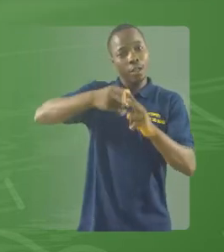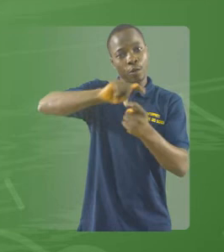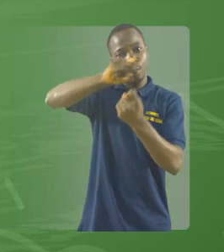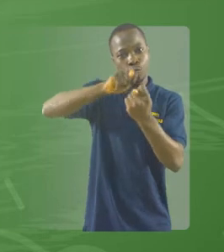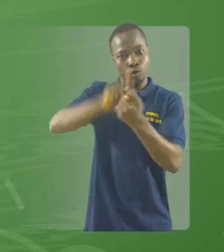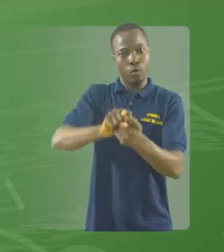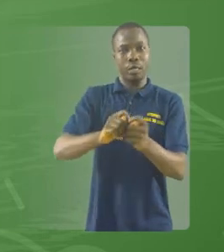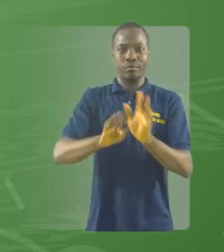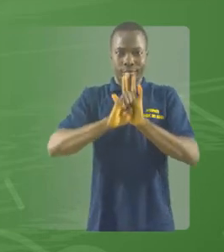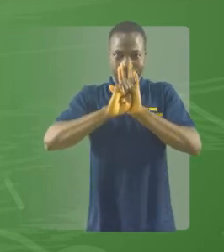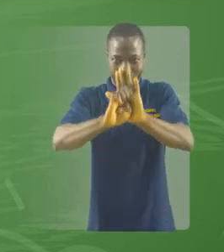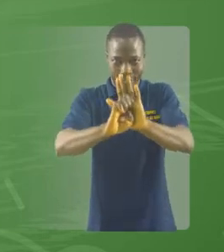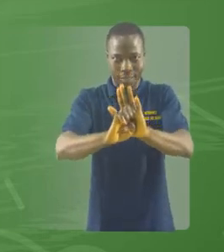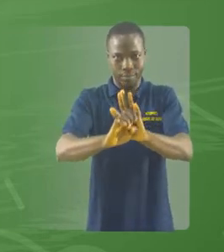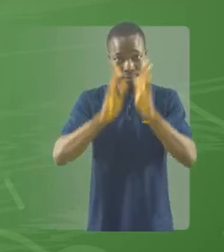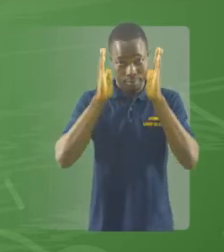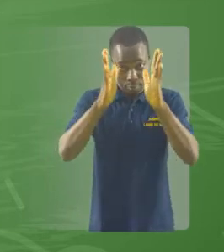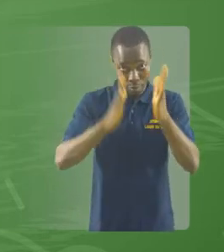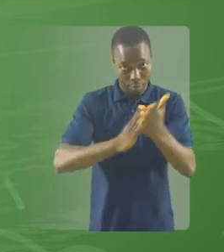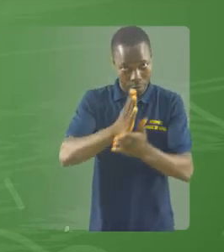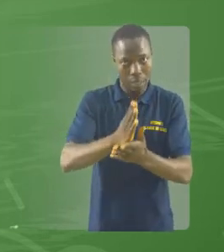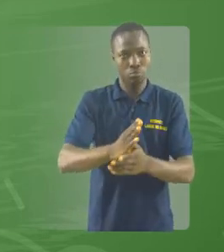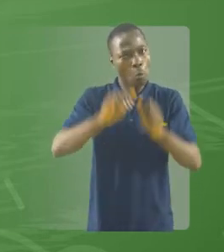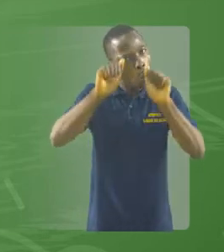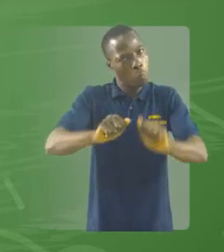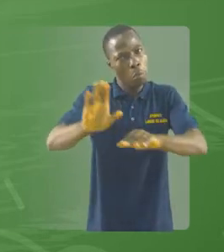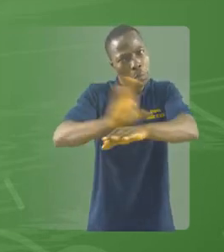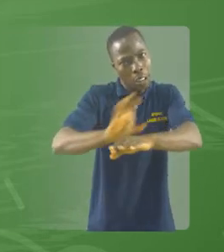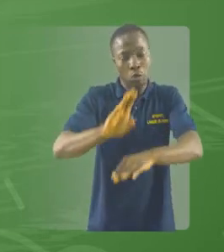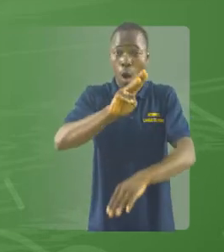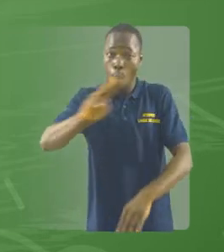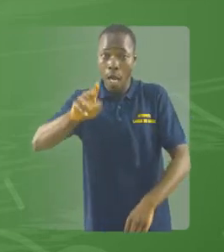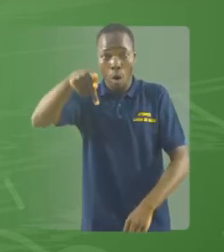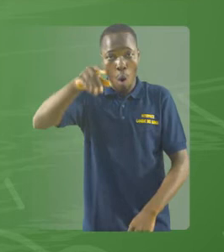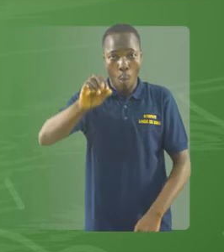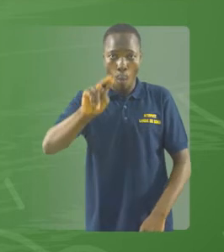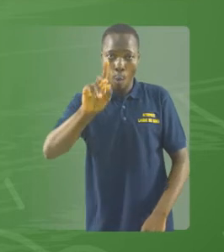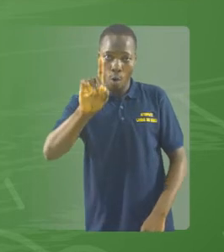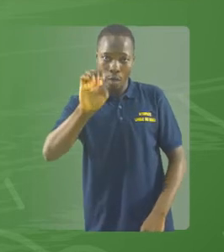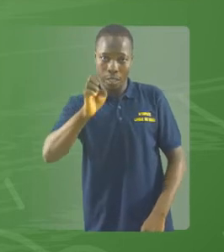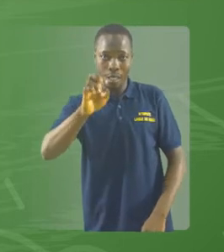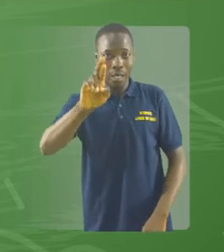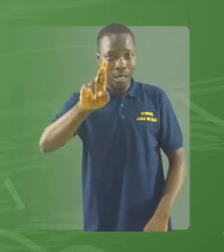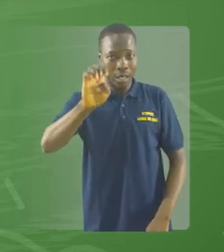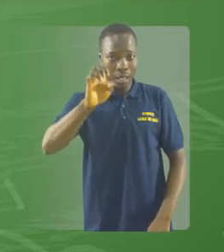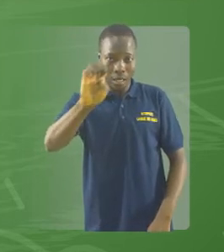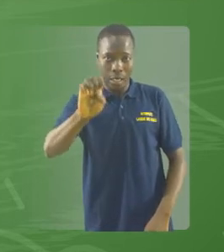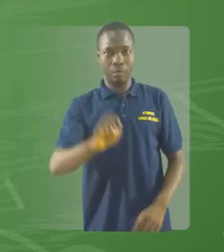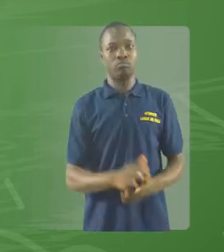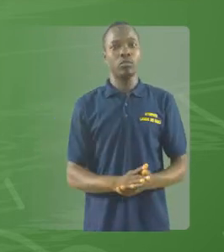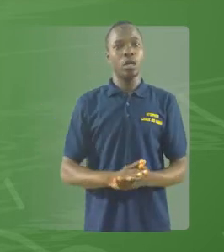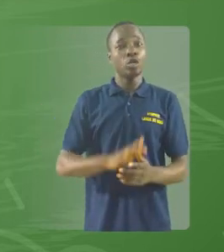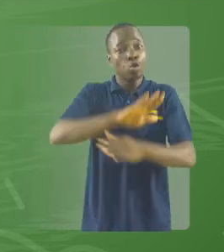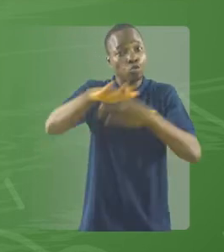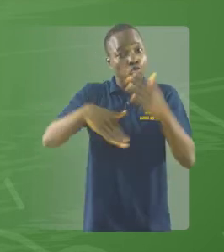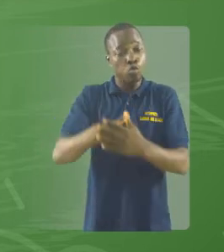En exemple, on peut calculer la moyenne pondérée de la série des masses